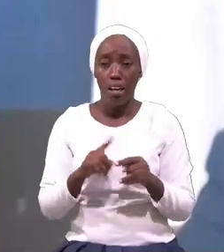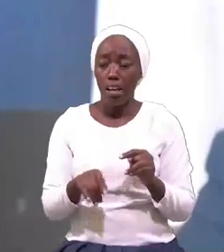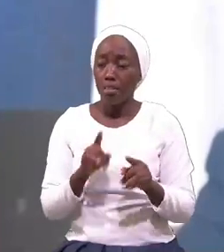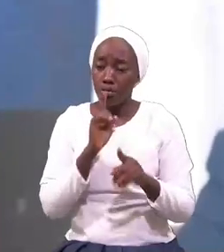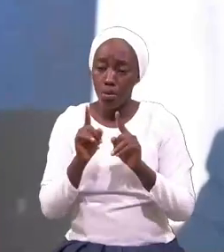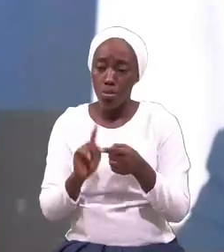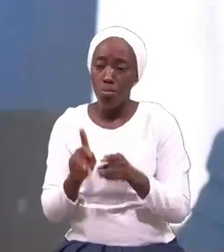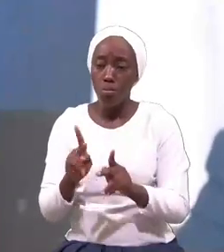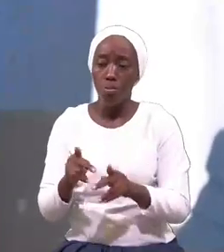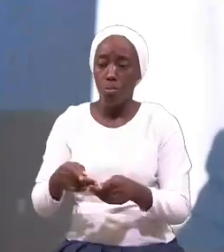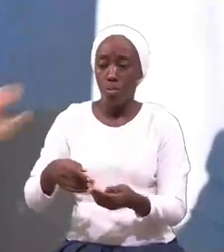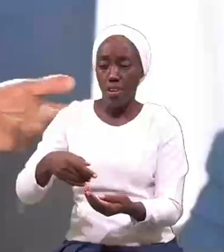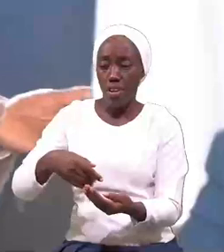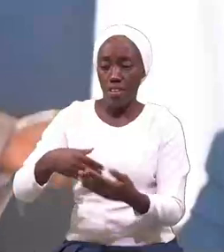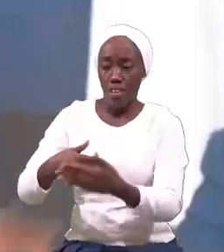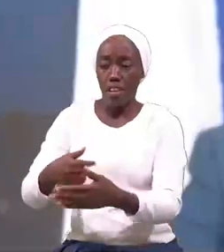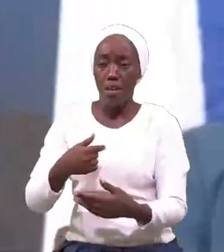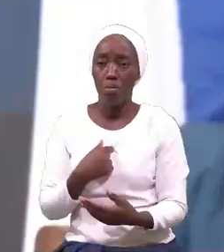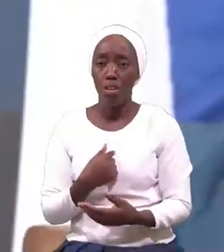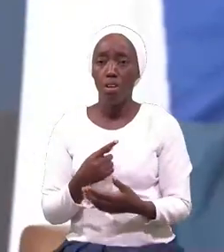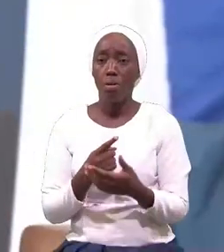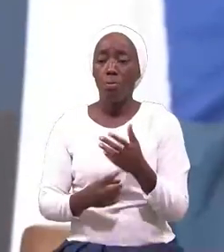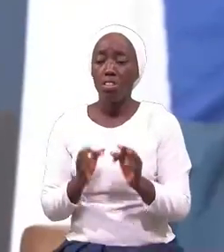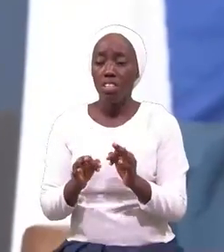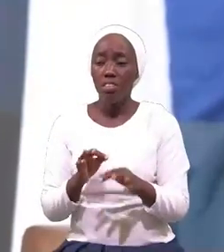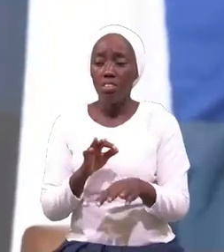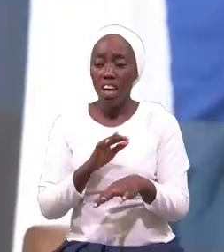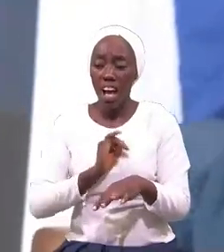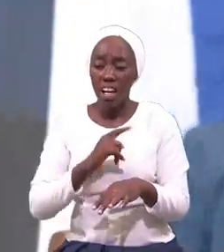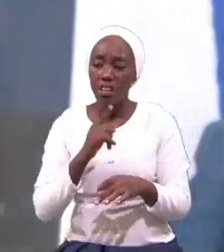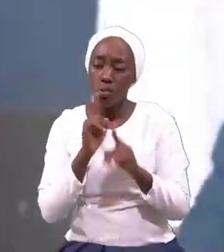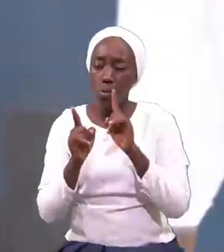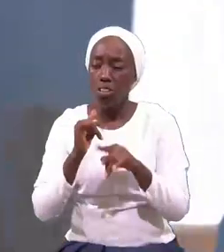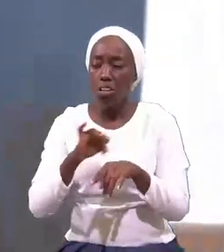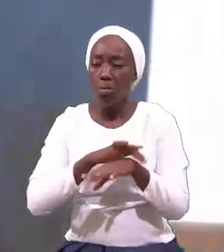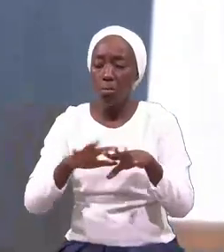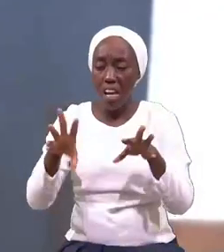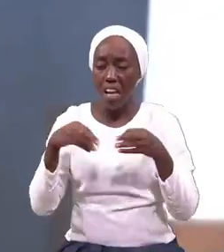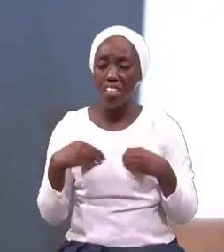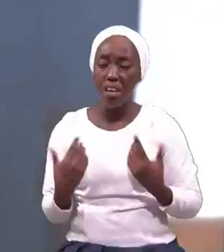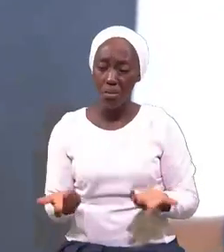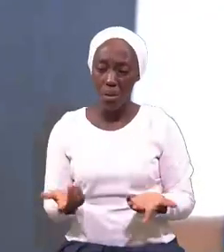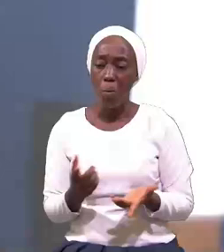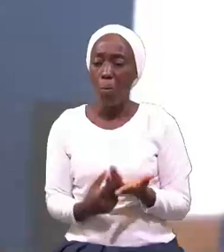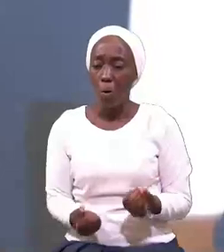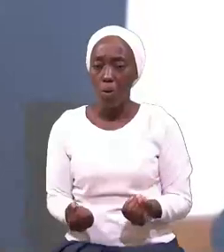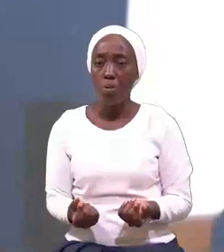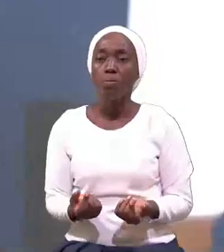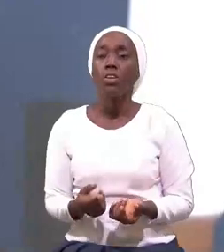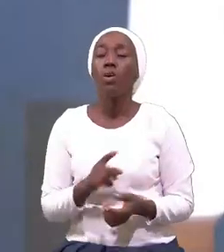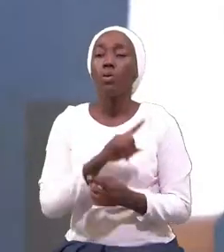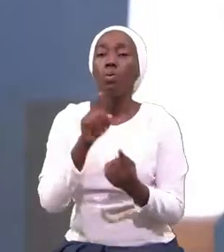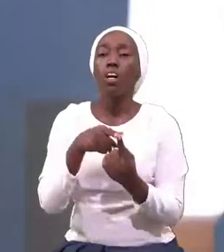Je ne peux même pas parler à ceux qui sont à côté de moi. Et si je parle, ils n'acceptent pas. Quand